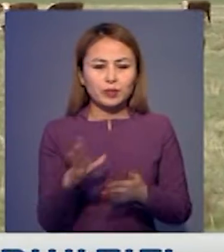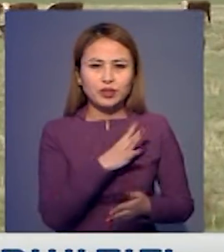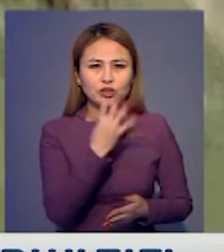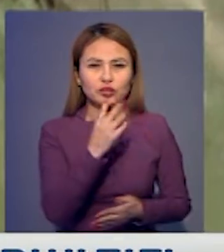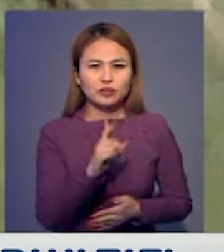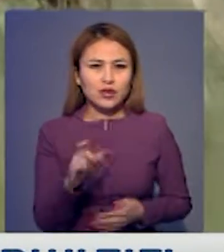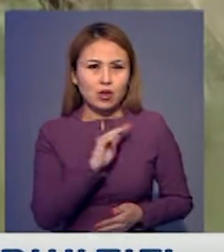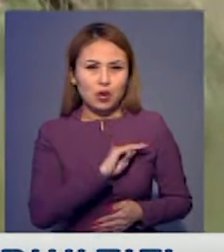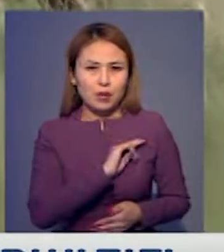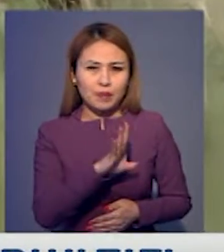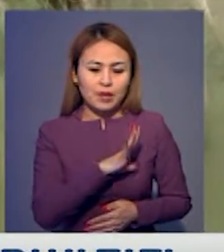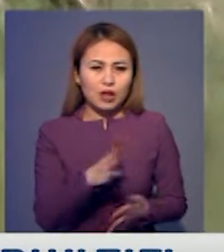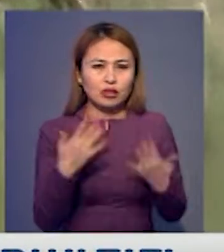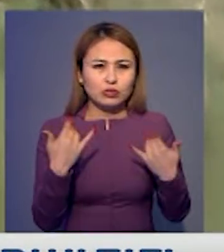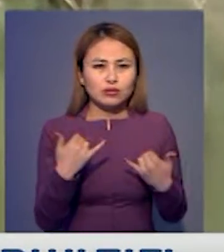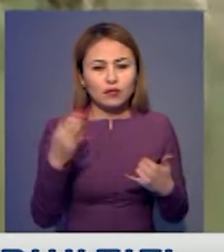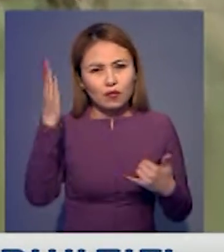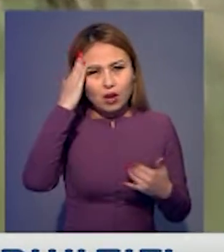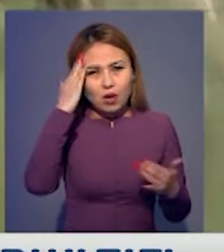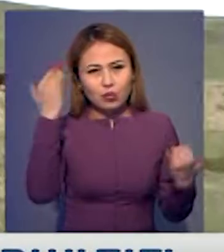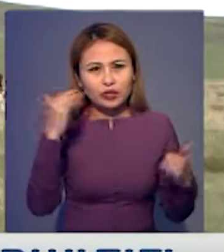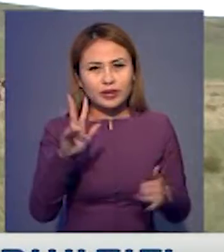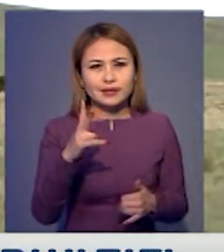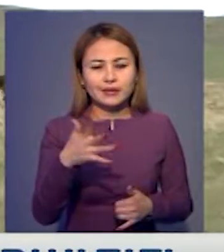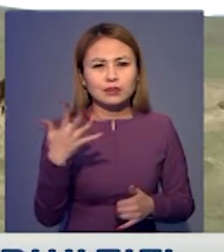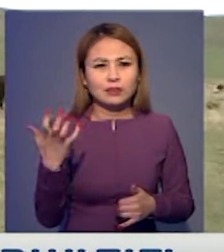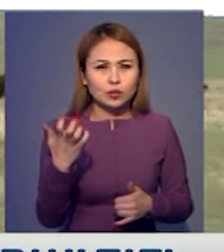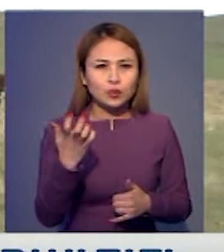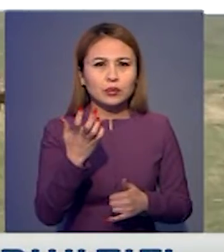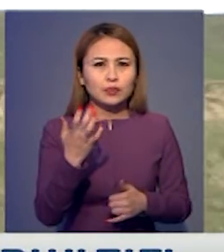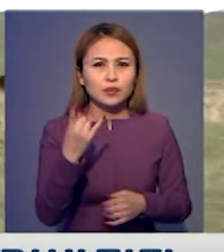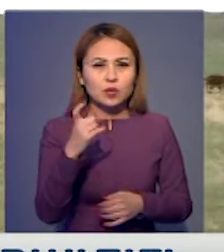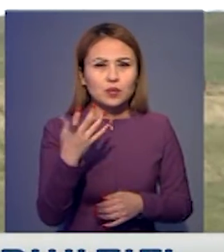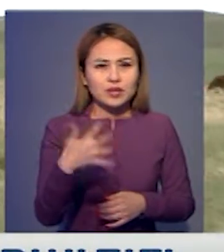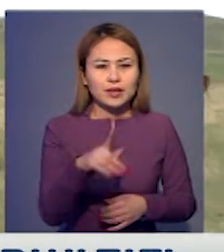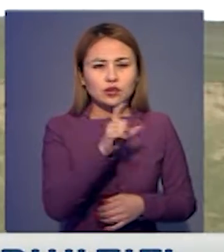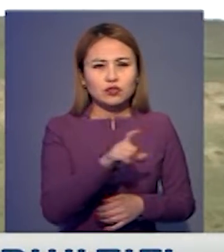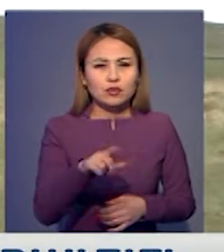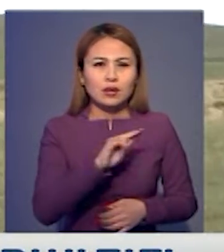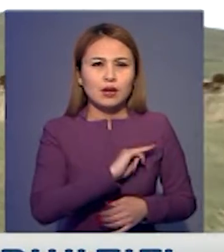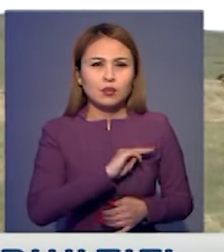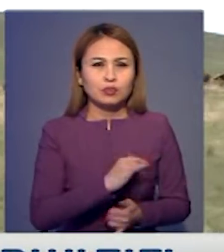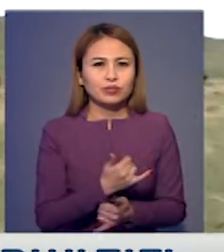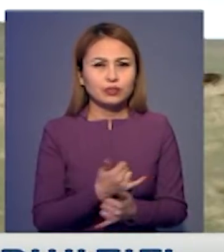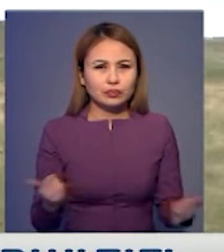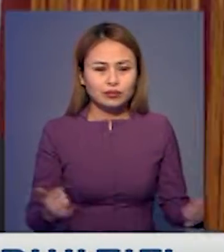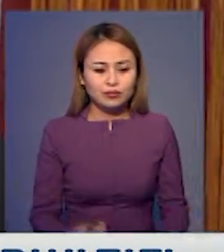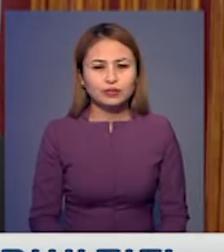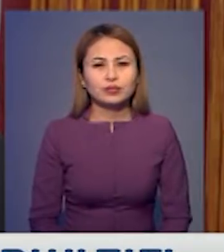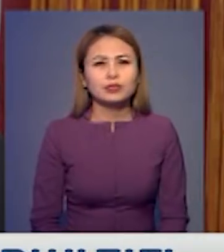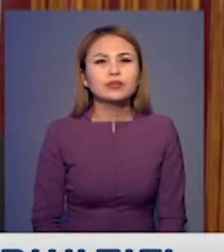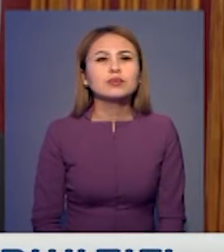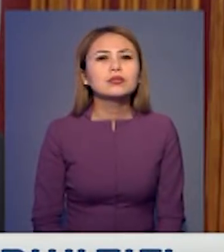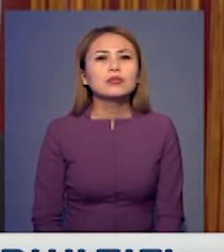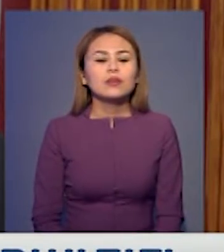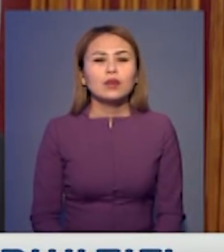еңбек ететін. Бүгінде асыл тұқымды ірі қара саны 3500-ға жетіп, 150 ауыл тұрғыны жұмыспен қамтылып отыр. әлеуметтік